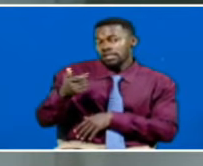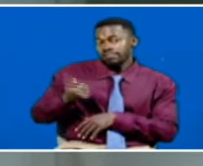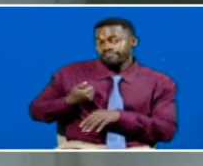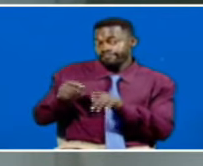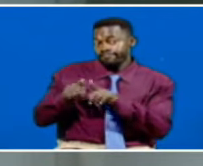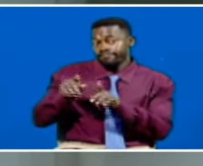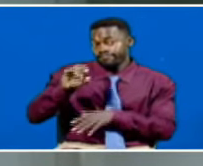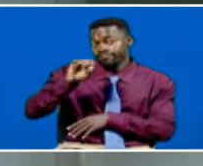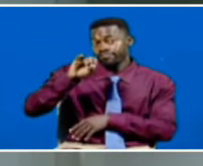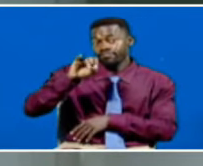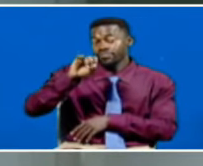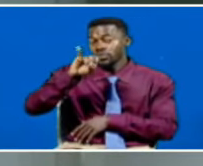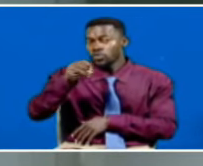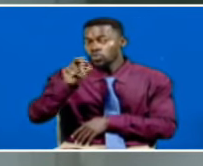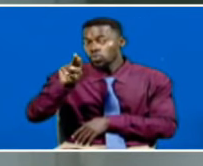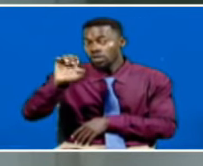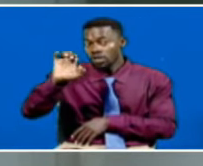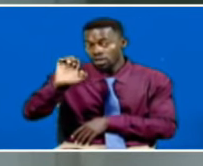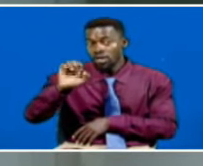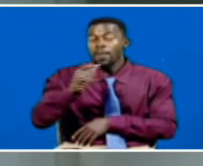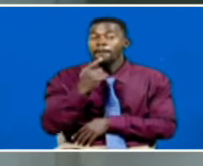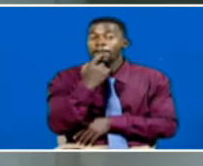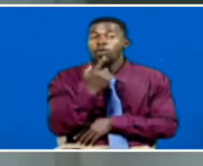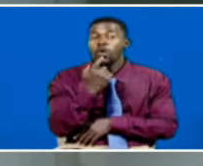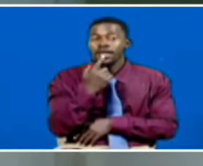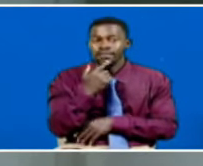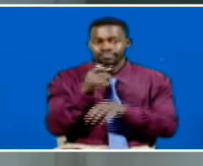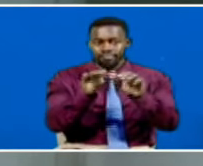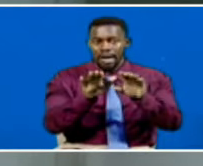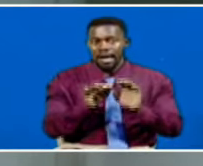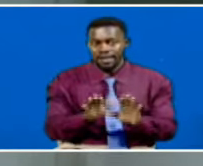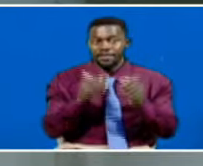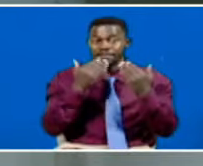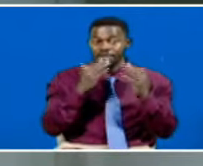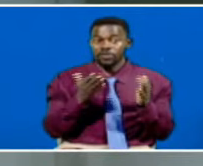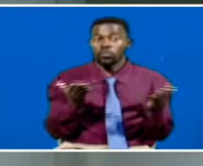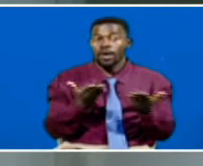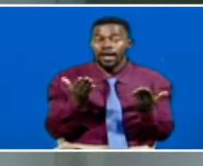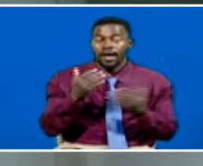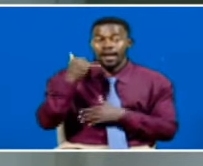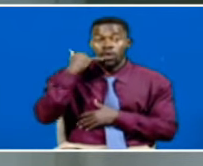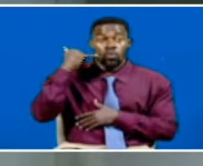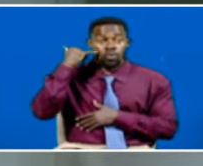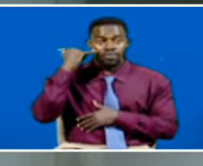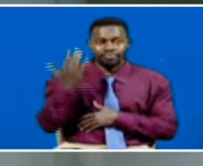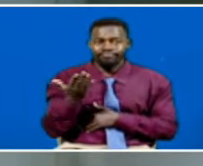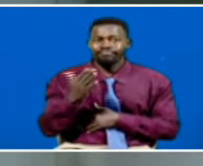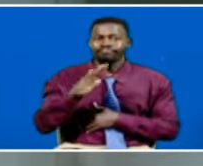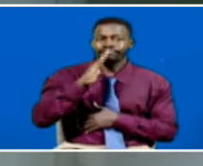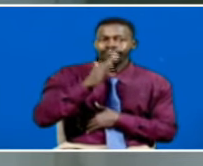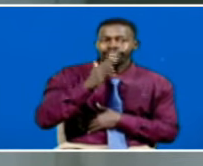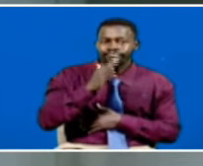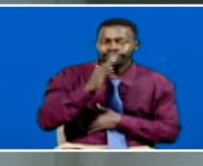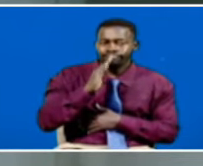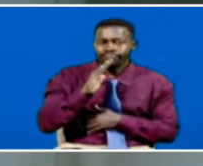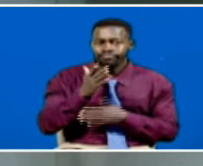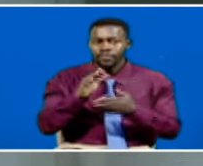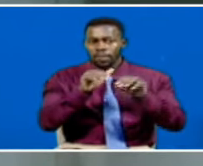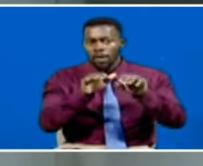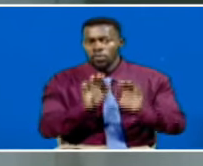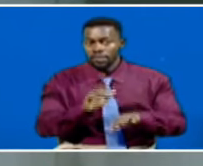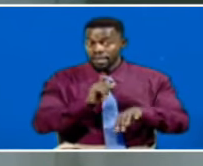nyumbani kwake Bahati Nakuru. Waombolezaji waliohutubu katika hafla ya mazishi walimtaja kuwa mtu